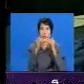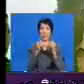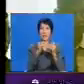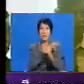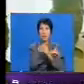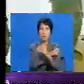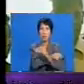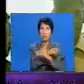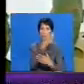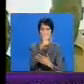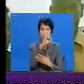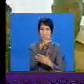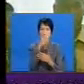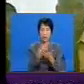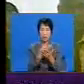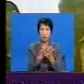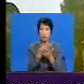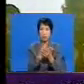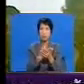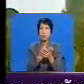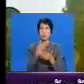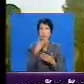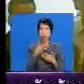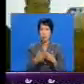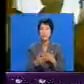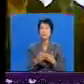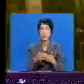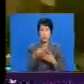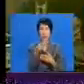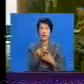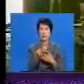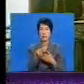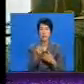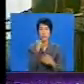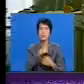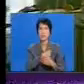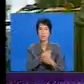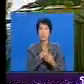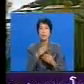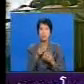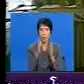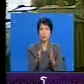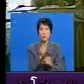บาลและเงินบำนาญตกทอดด้วยเพื่อเป็นขวัญและกำลังใจให้กับลูกจ้างและครอบครัวต่อไป